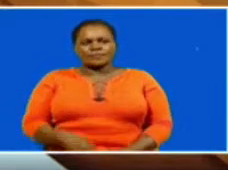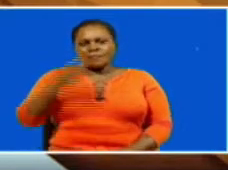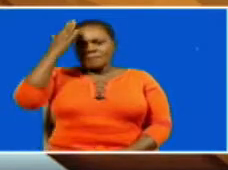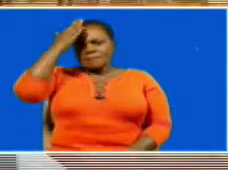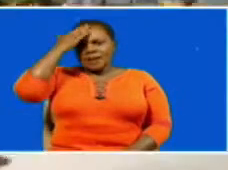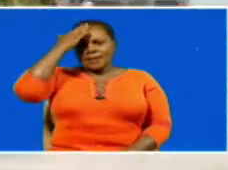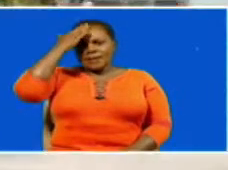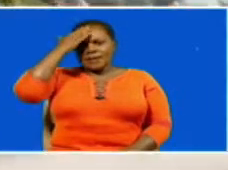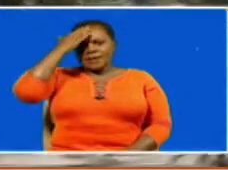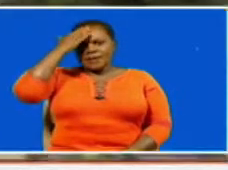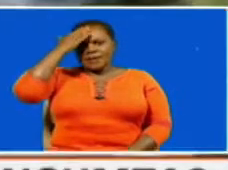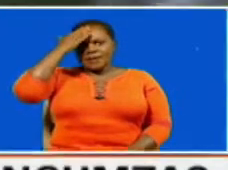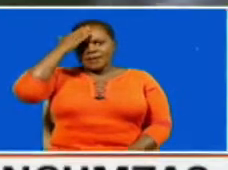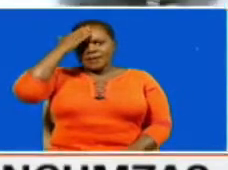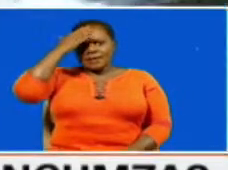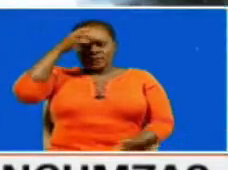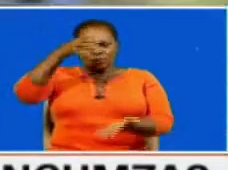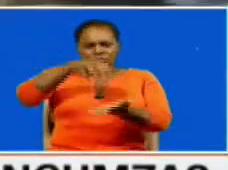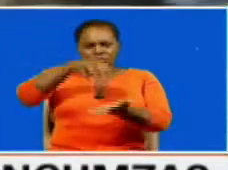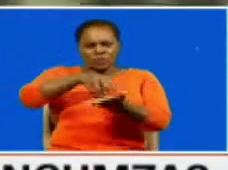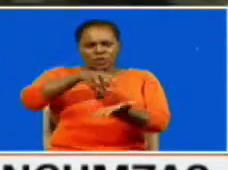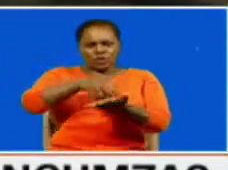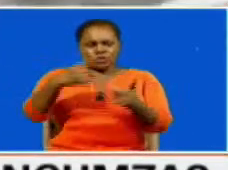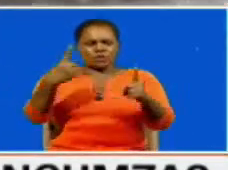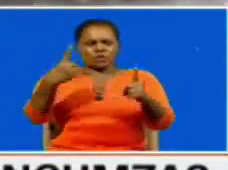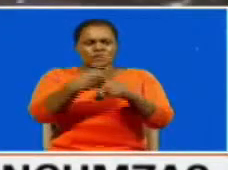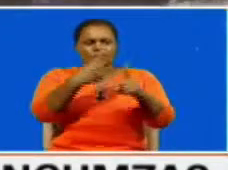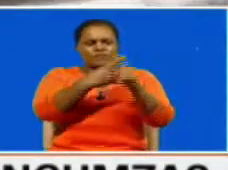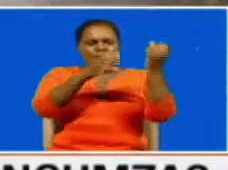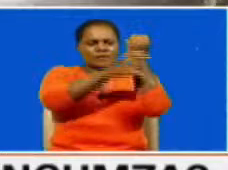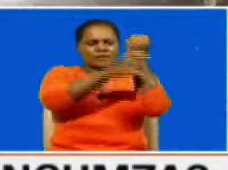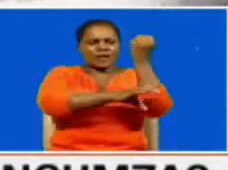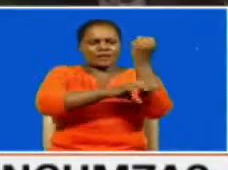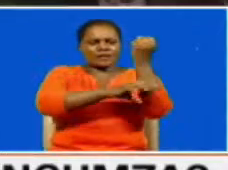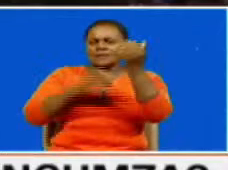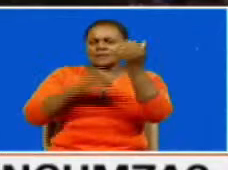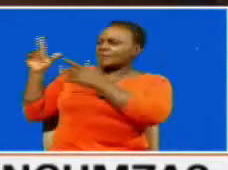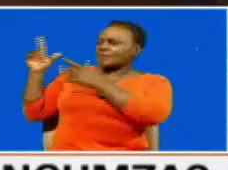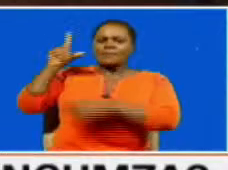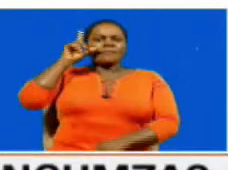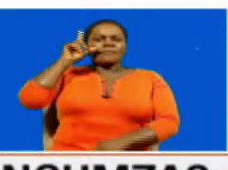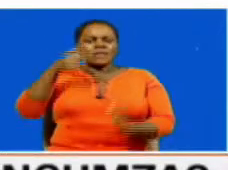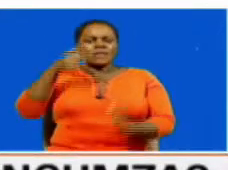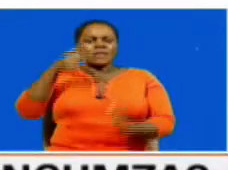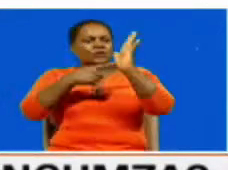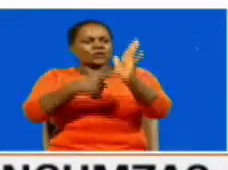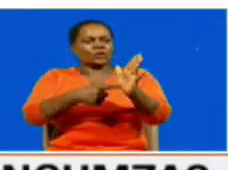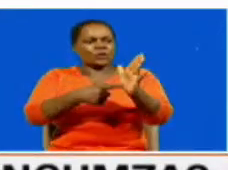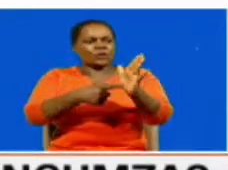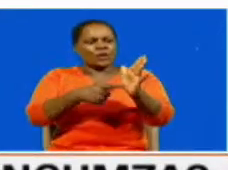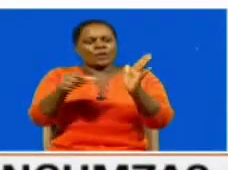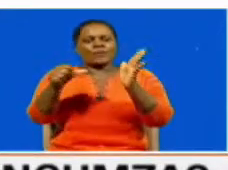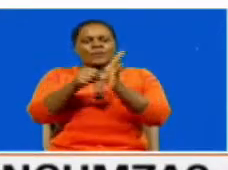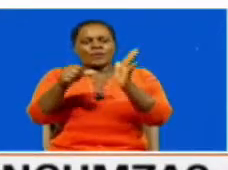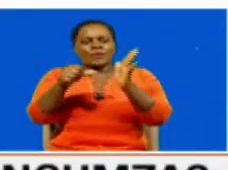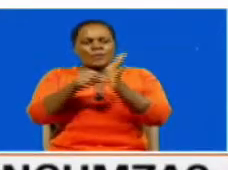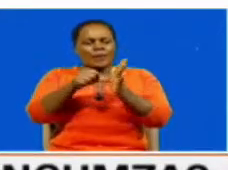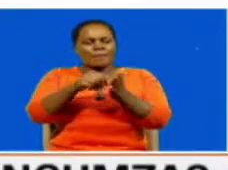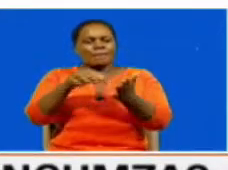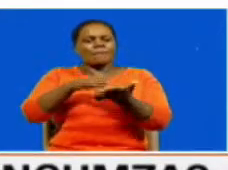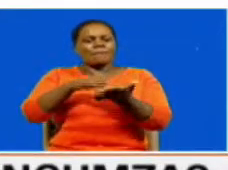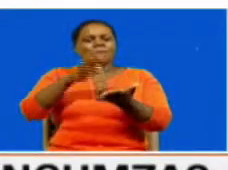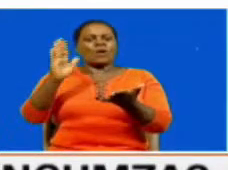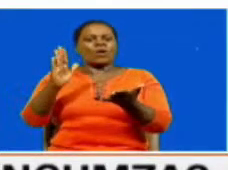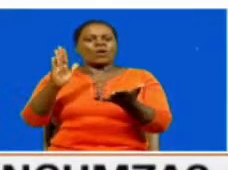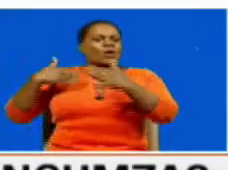Jumatatu hii ndio ilikuwa hali katika maeneo mbalimbali. Picha zilizoashiria kuwa mambo huenda yakaharibika zaidi